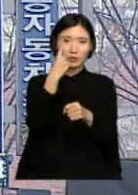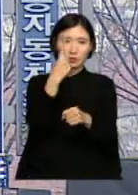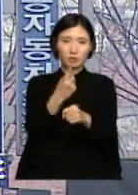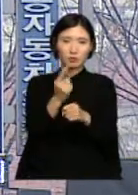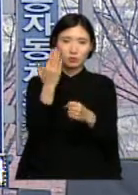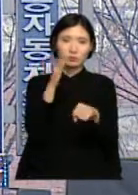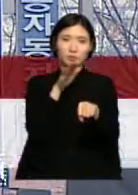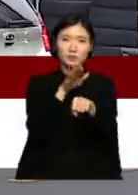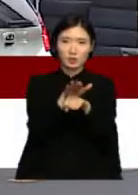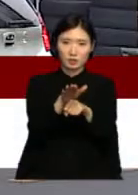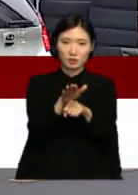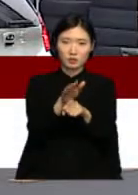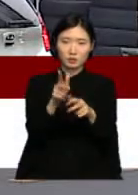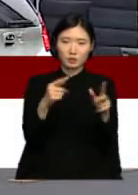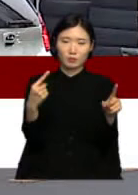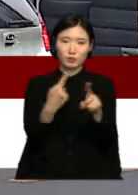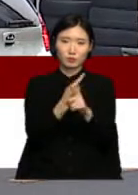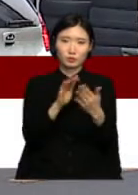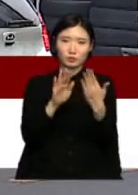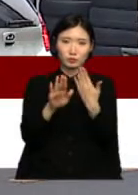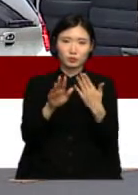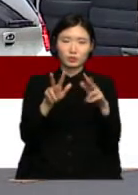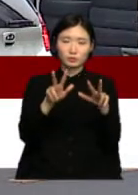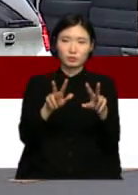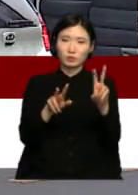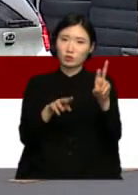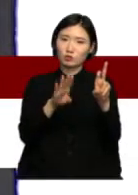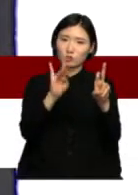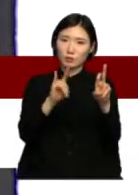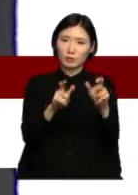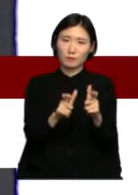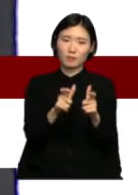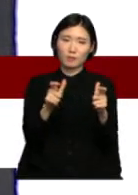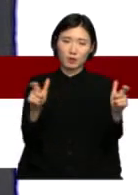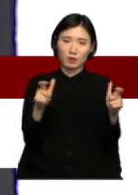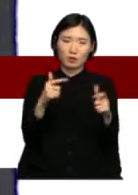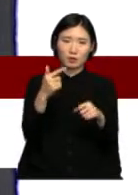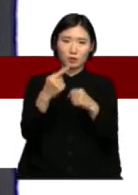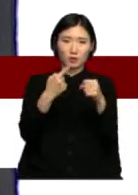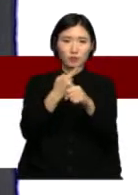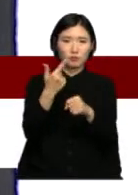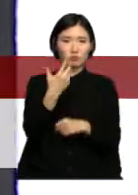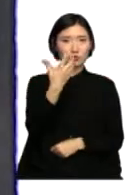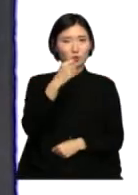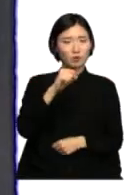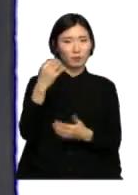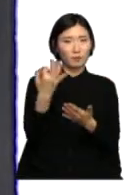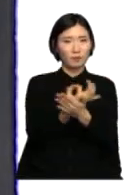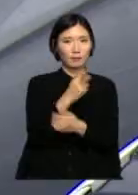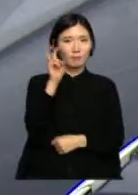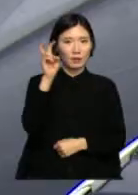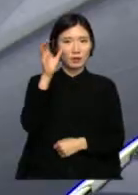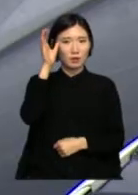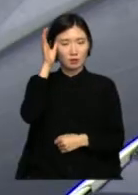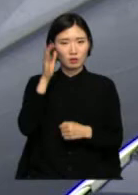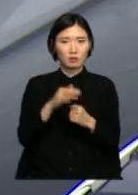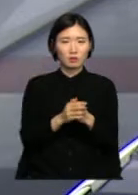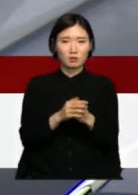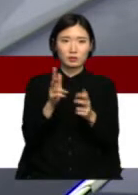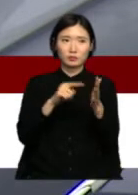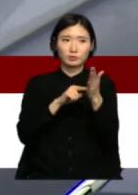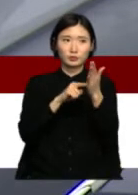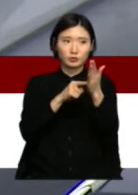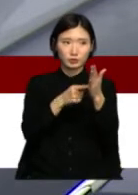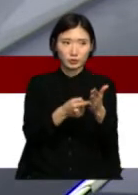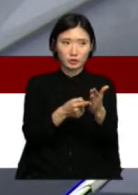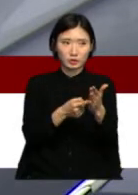현대화 사업이 마무리되면 현재의 12배인 6천억 원 규모의 연매출을 올릴 것으로 기대하고 있습니다. 사업 추진